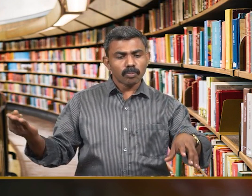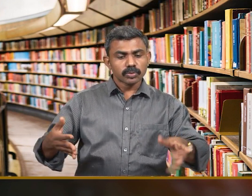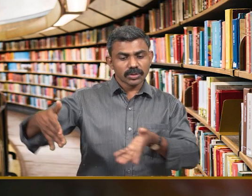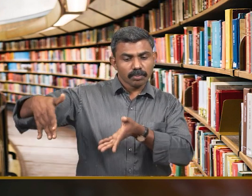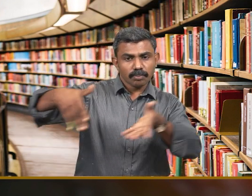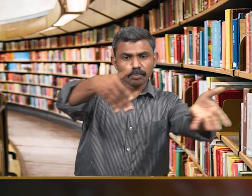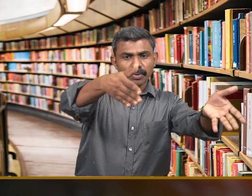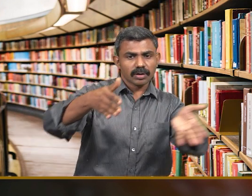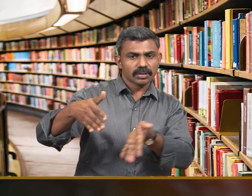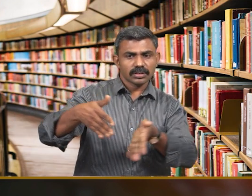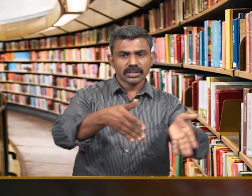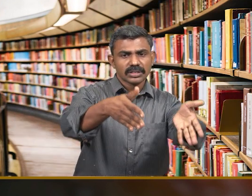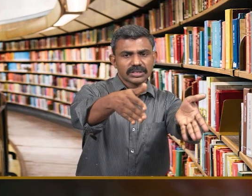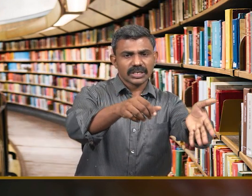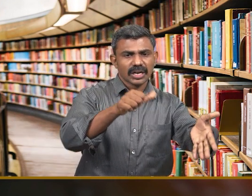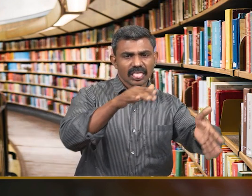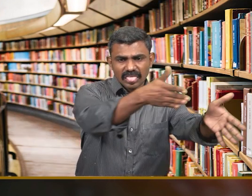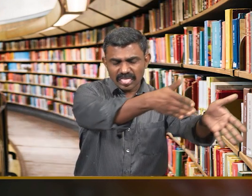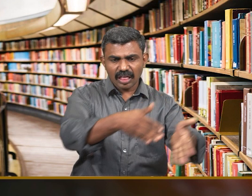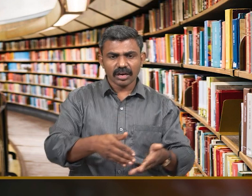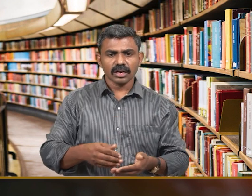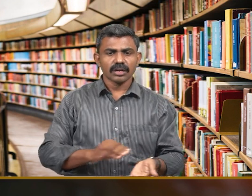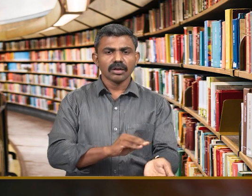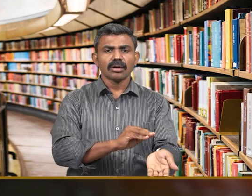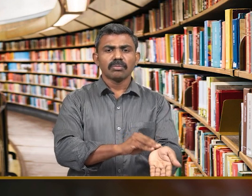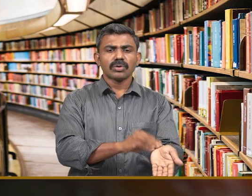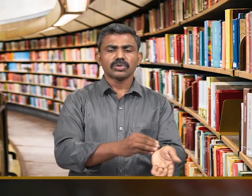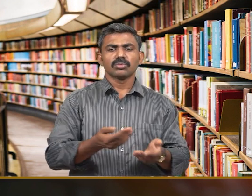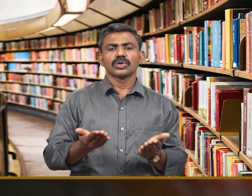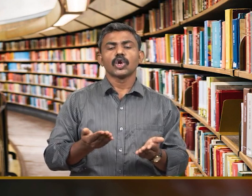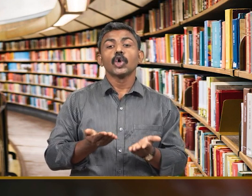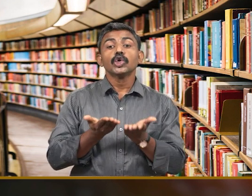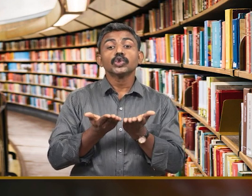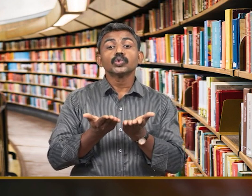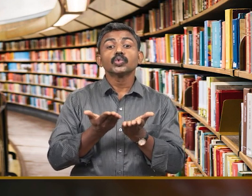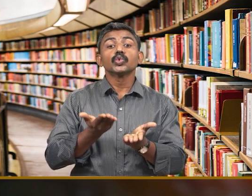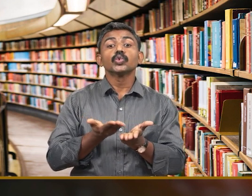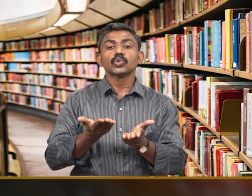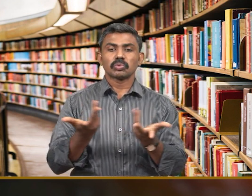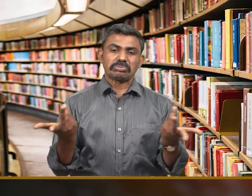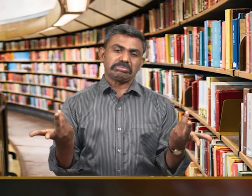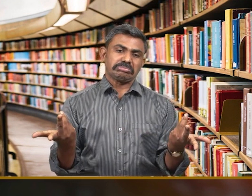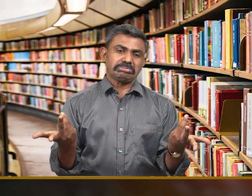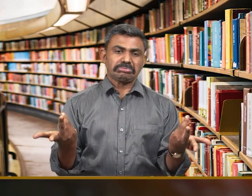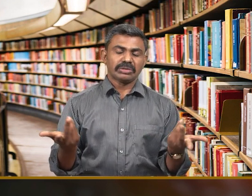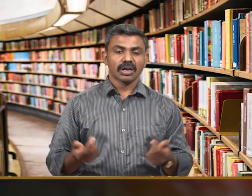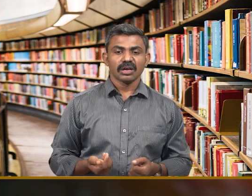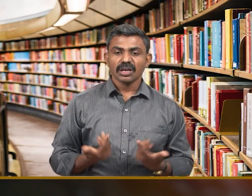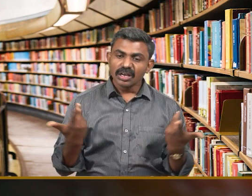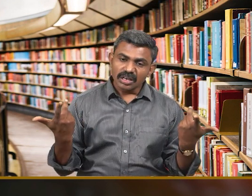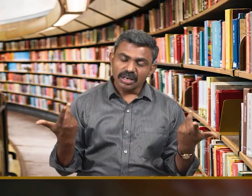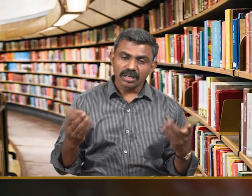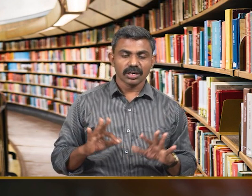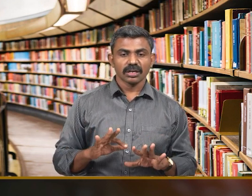பாலங்கள், சாலைகள், கால்வாய்கள், மருத்துவமனைகள், பள்ளிகள், இது எல்லாமே பார்த்திங்கன்னா அடிப்படையாக அவங்க கட்டி கொடுக்குறது தான். இருந்தாலும் கூட இது